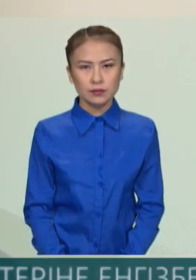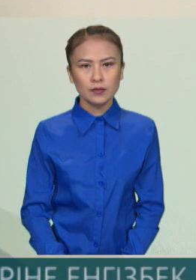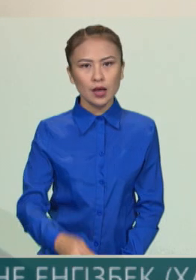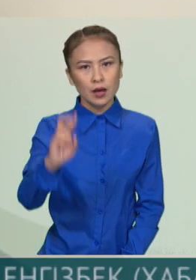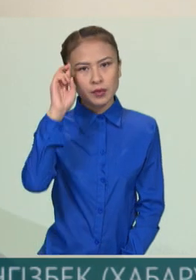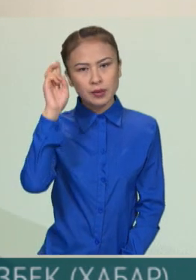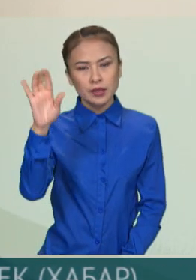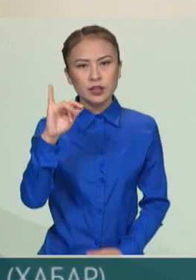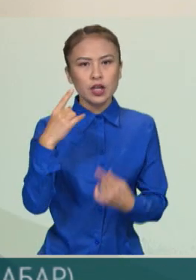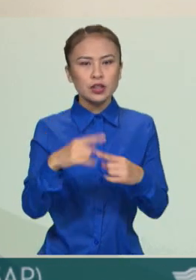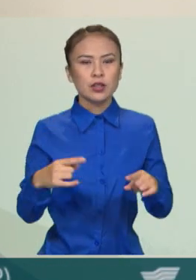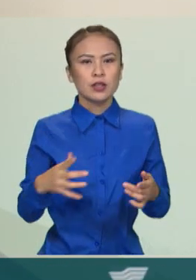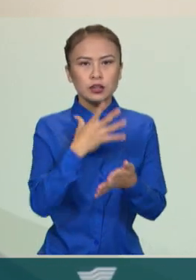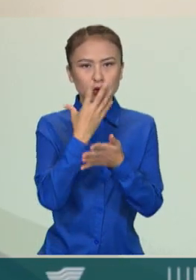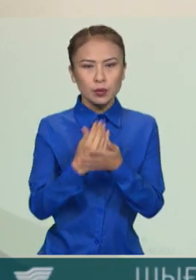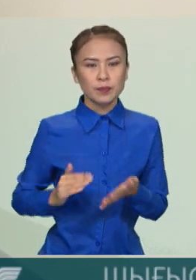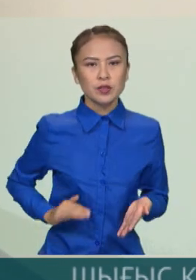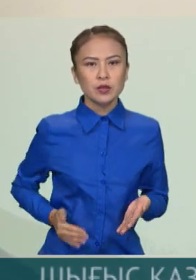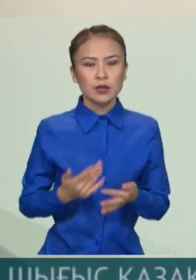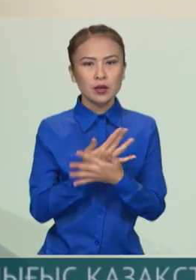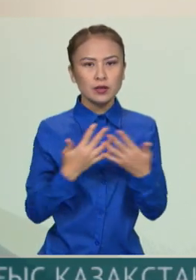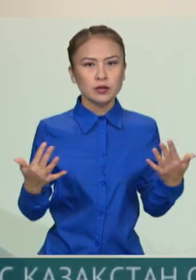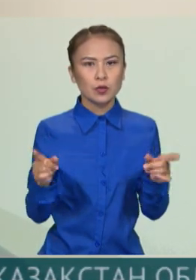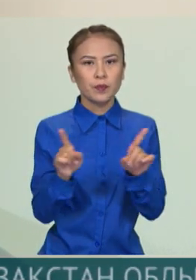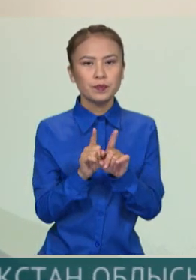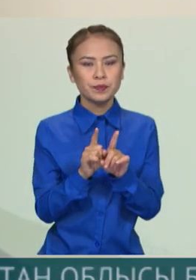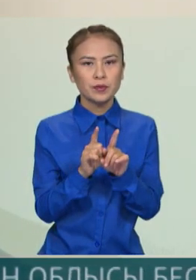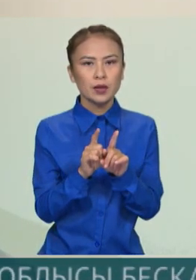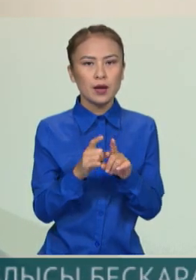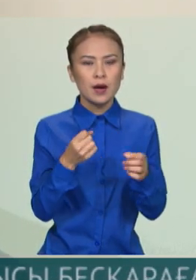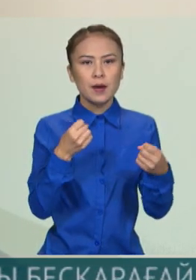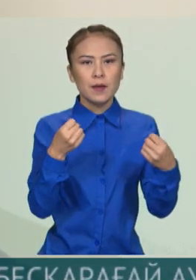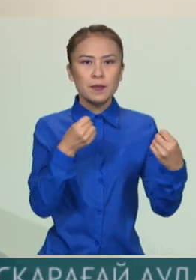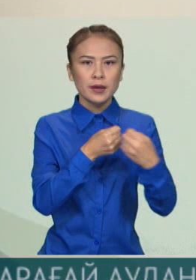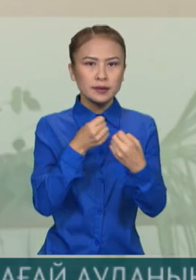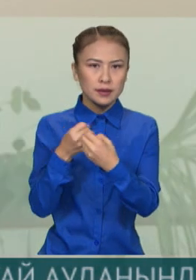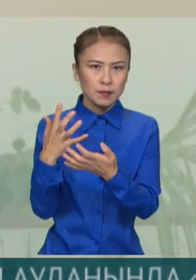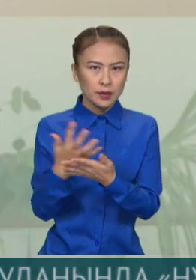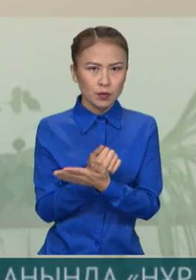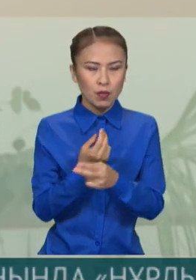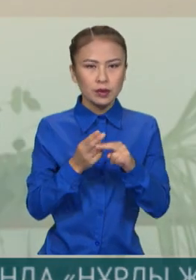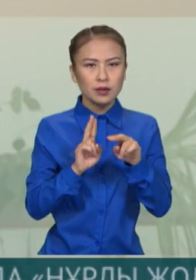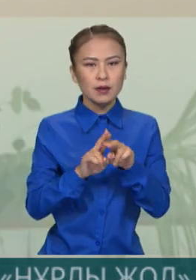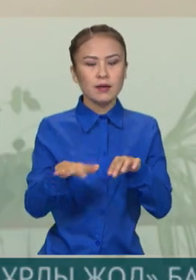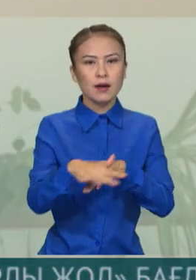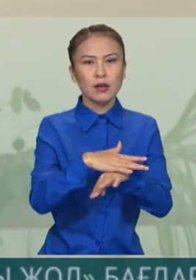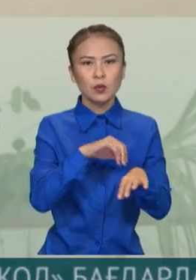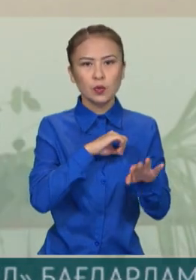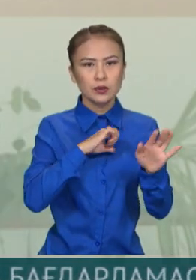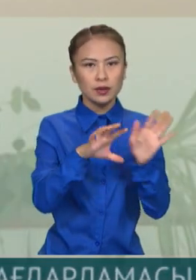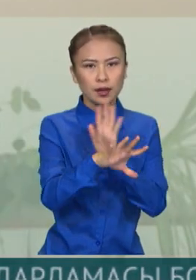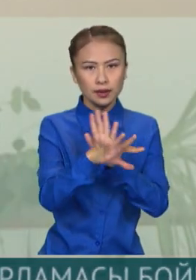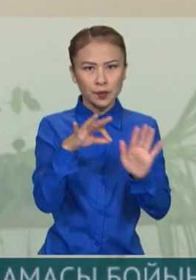Мемлекеттік және жеке медициналық мекемелердің арасында бәсекелес пайда болады. Халық өзі таңдай